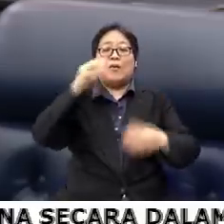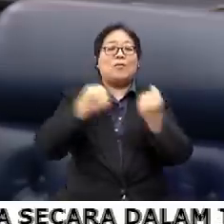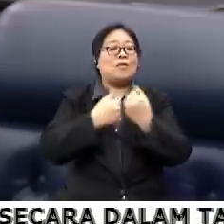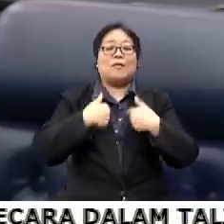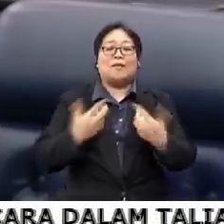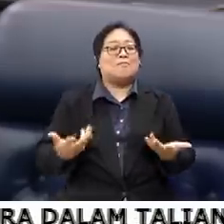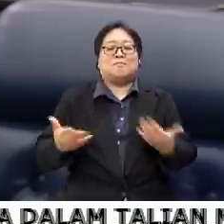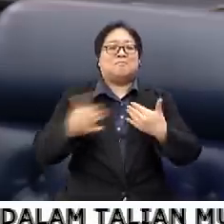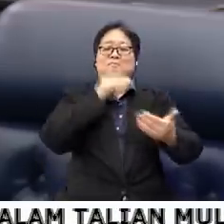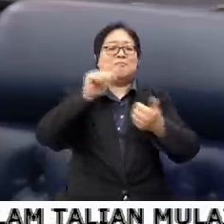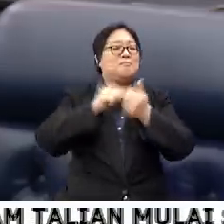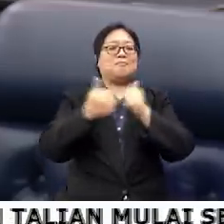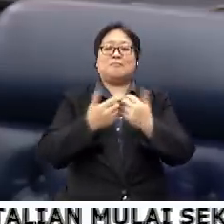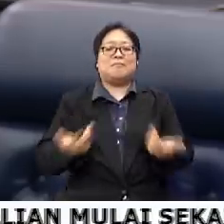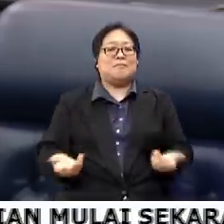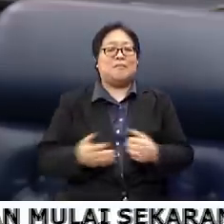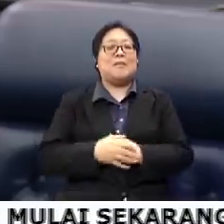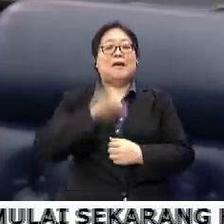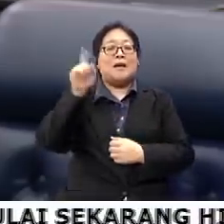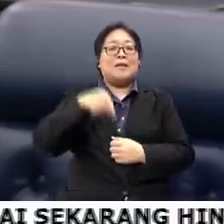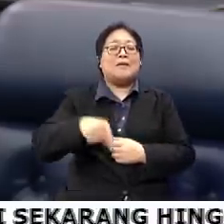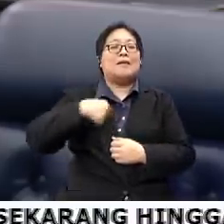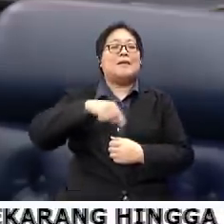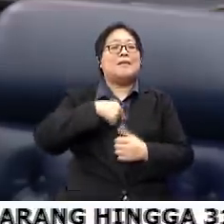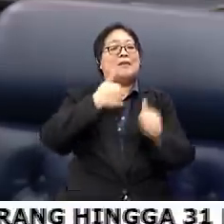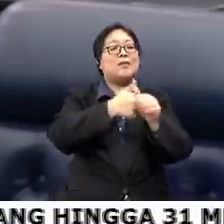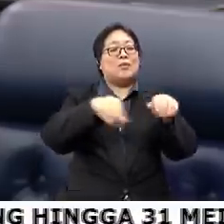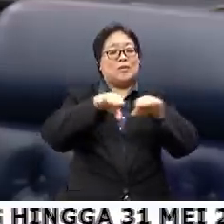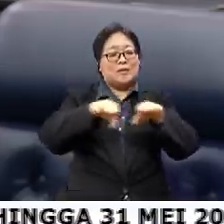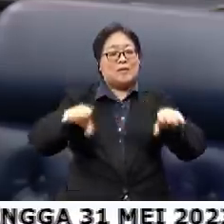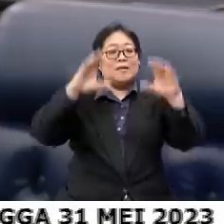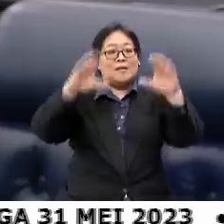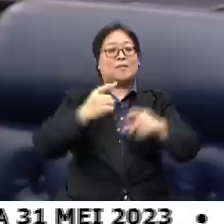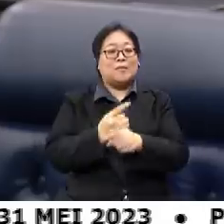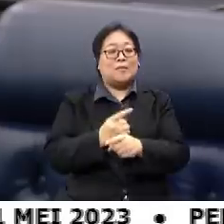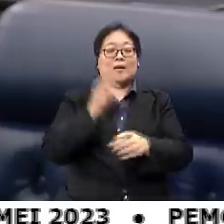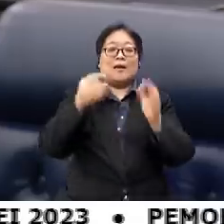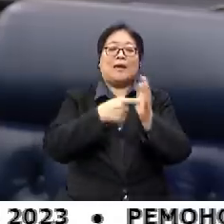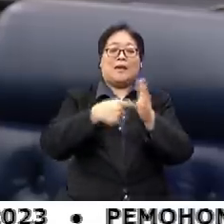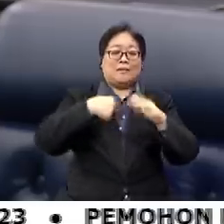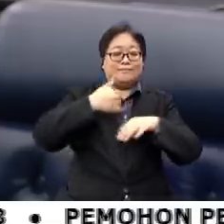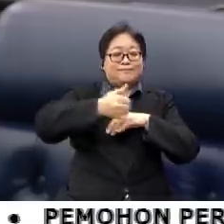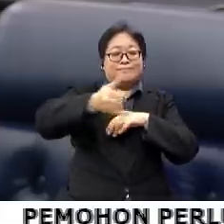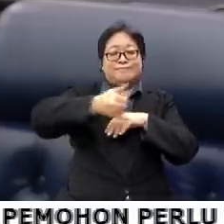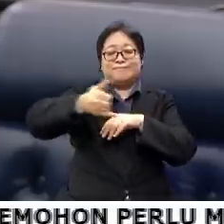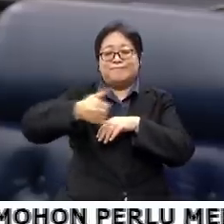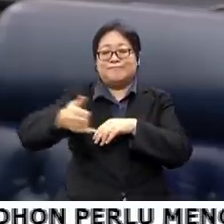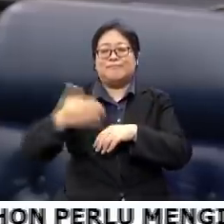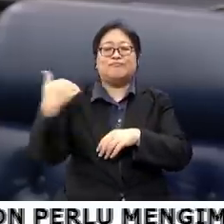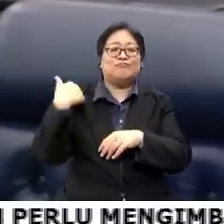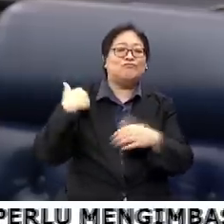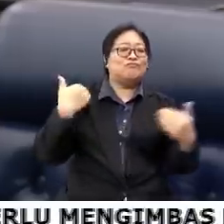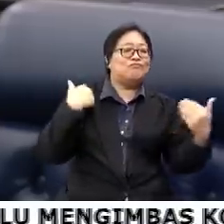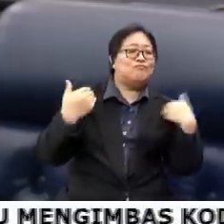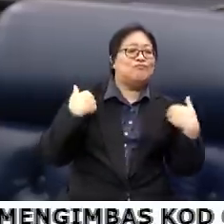tak ada jawatan, tak jadi masalah dengan saya. Cuma ini amalan kita, landasan yang diberikan. Itu yang kadang-kadang bila saya turun ke bawah, tu hilang